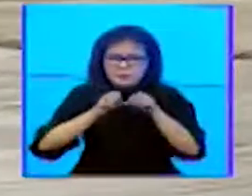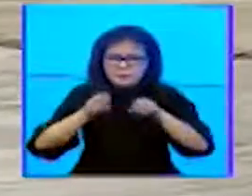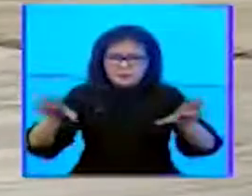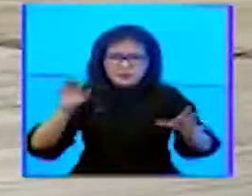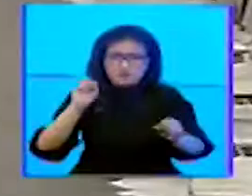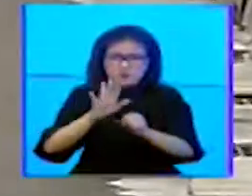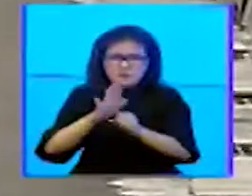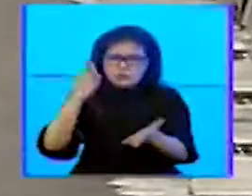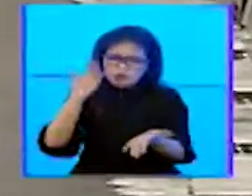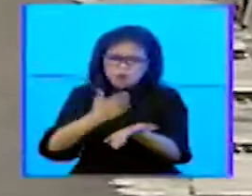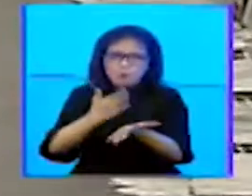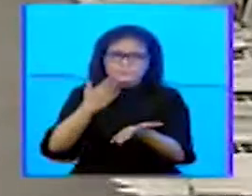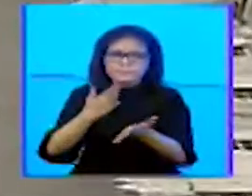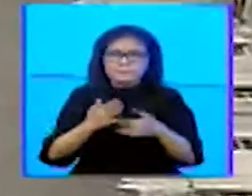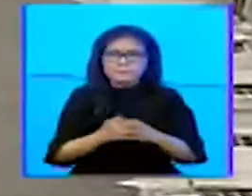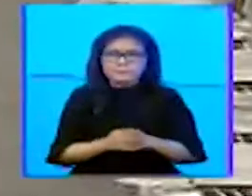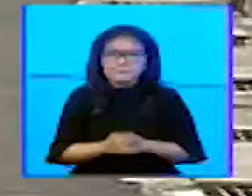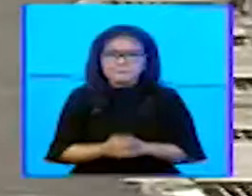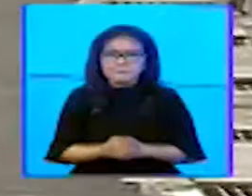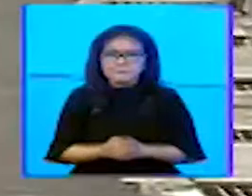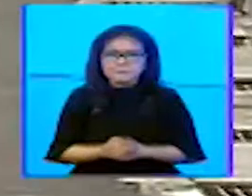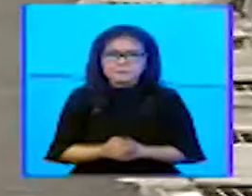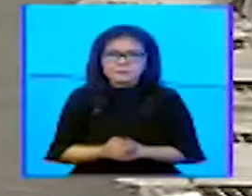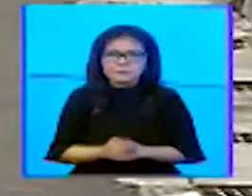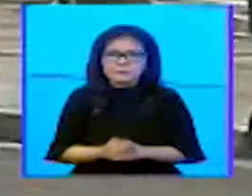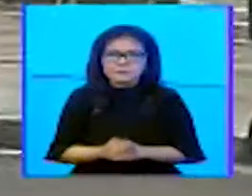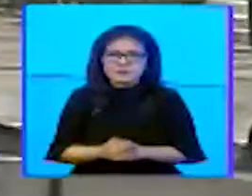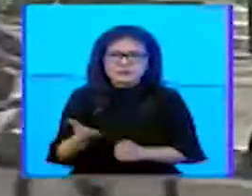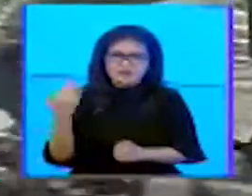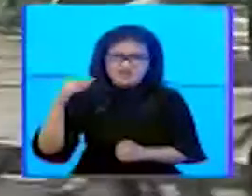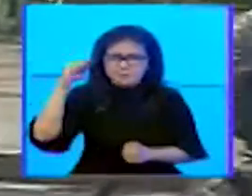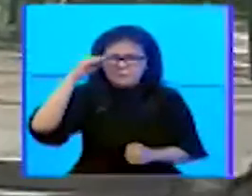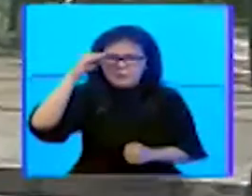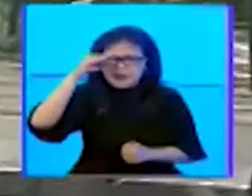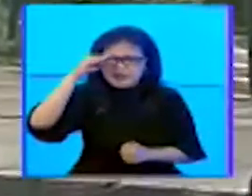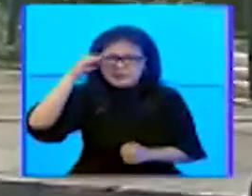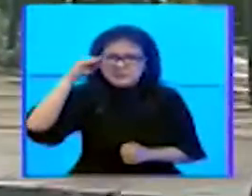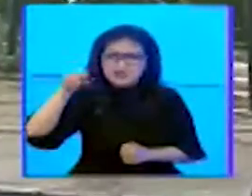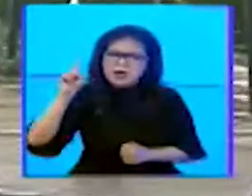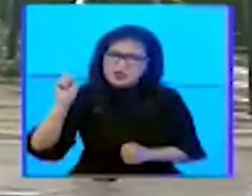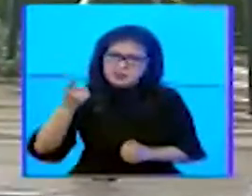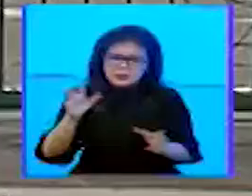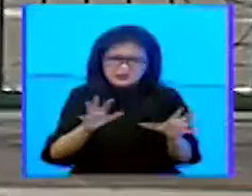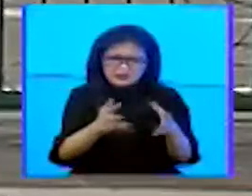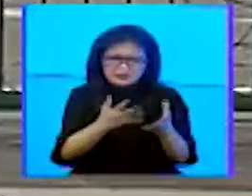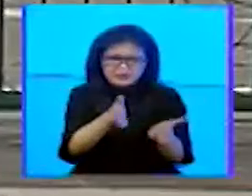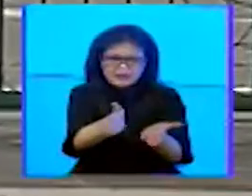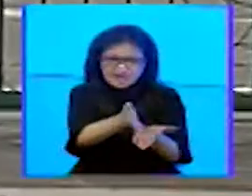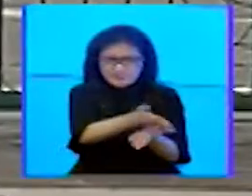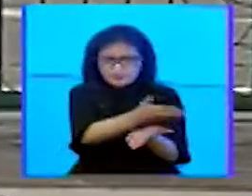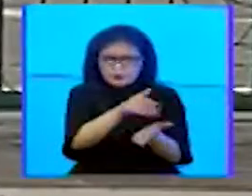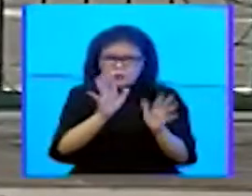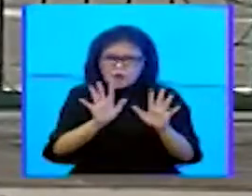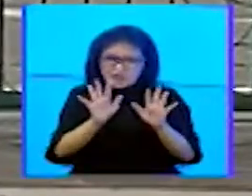Jakarta berdasarkan pantauan kami Sejak pagi tadi hanya ada beberapa petugas kebersihan yang membersihkan